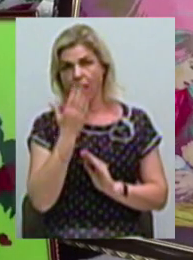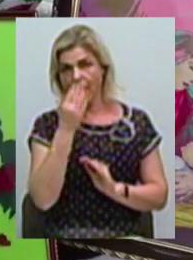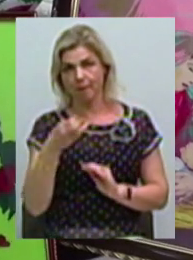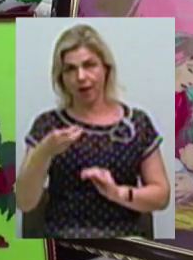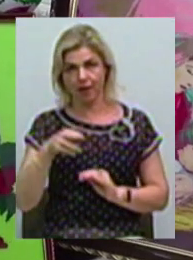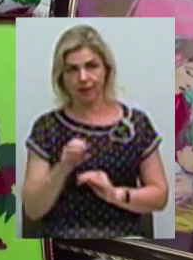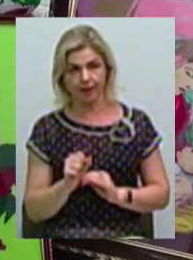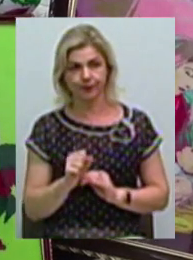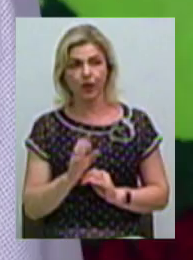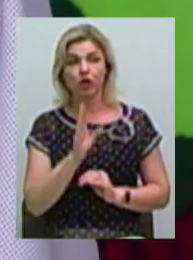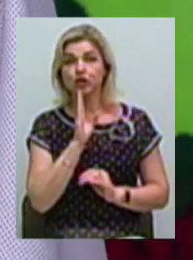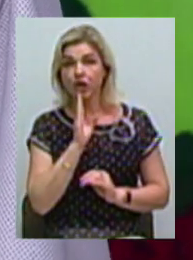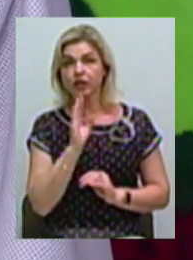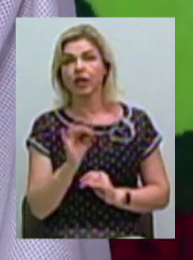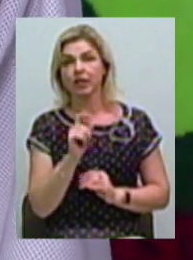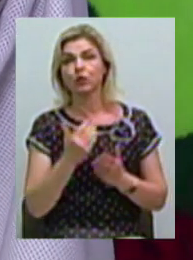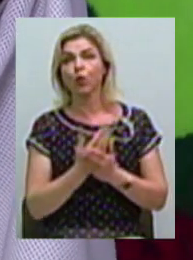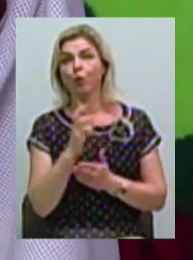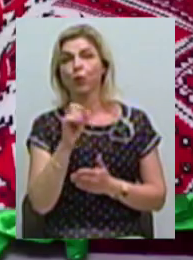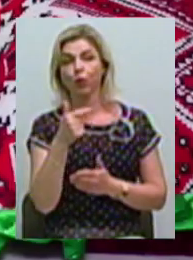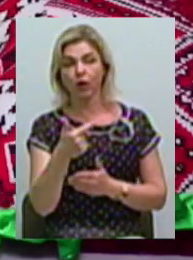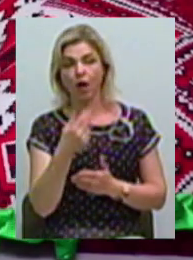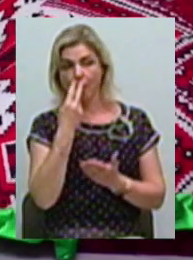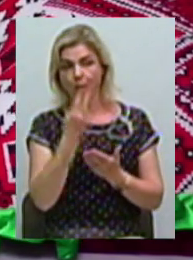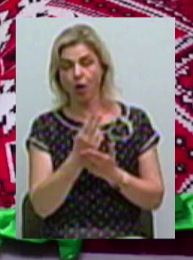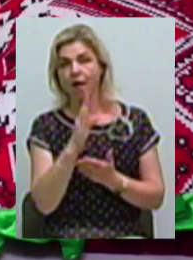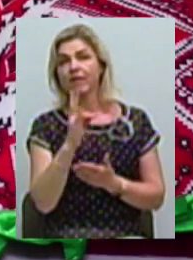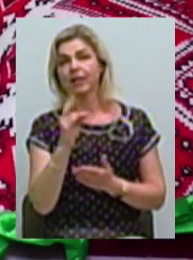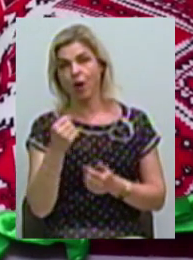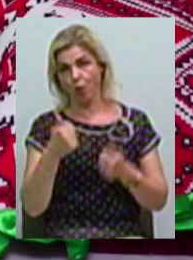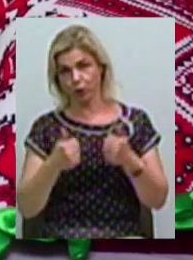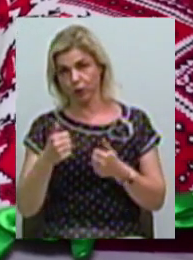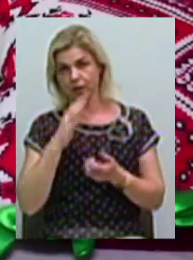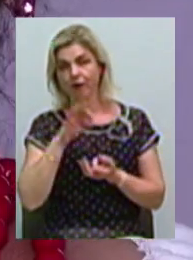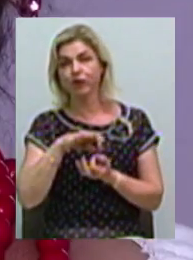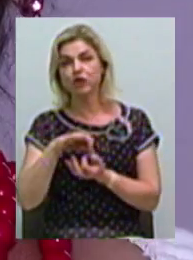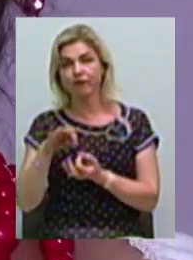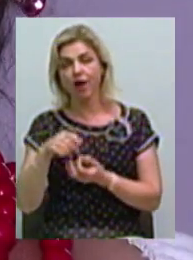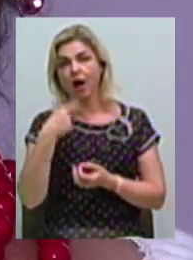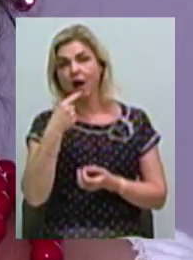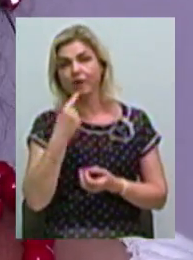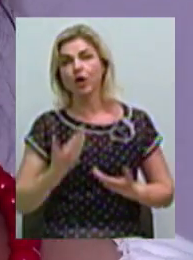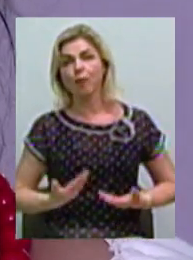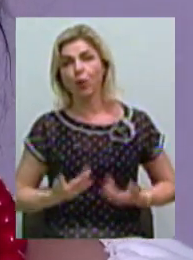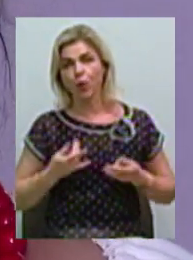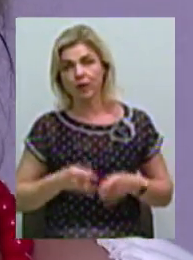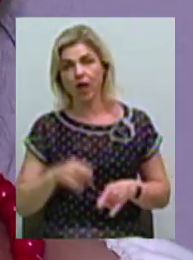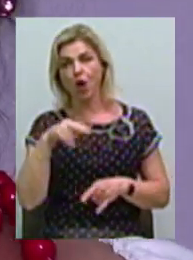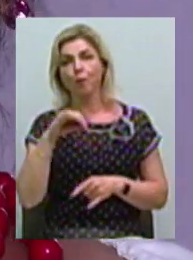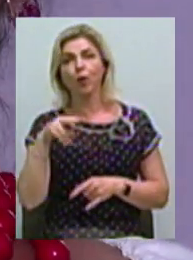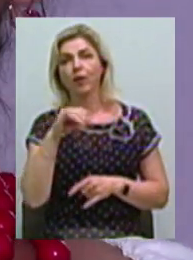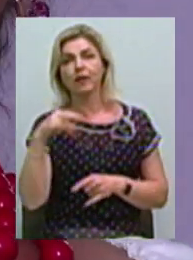Ольга Рибчинська із Нового Бугу показує свої роботи поза конкурсом. Жінка вишиває. Говорить, народилась на Поділлі, яке завжди